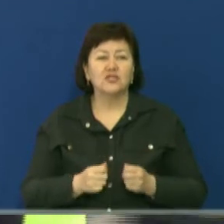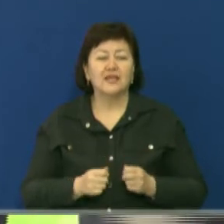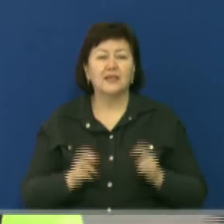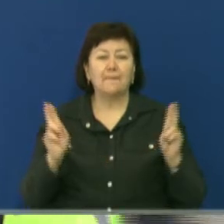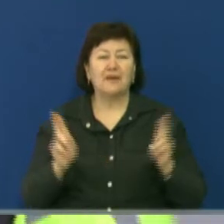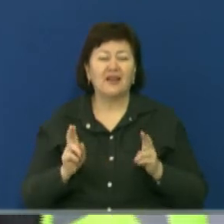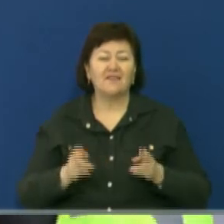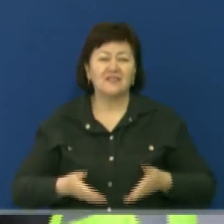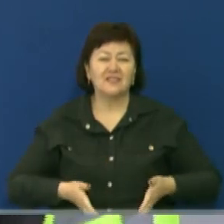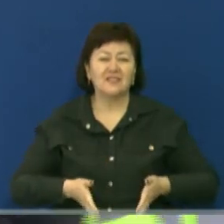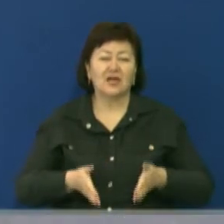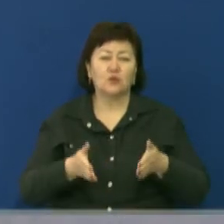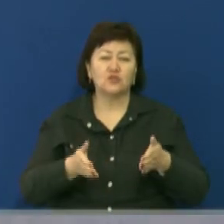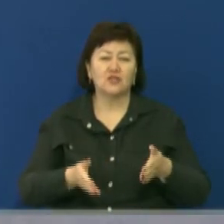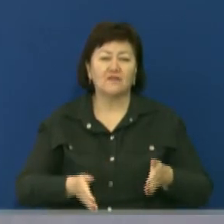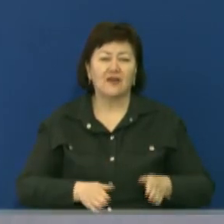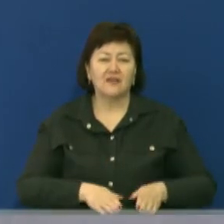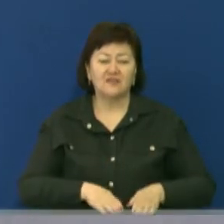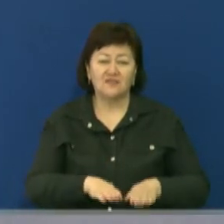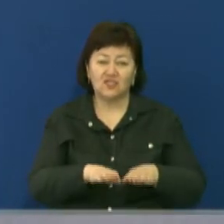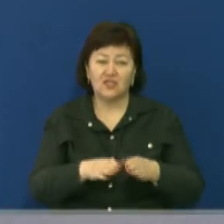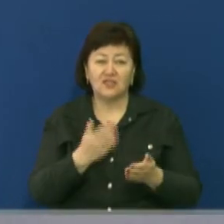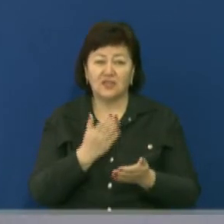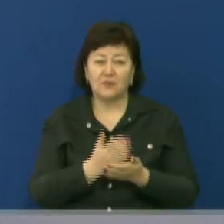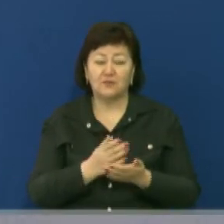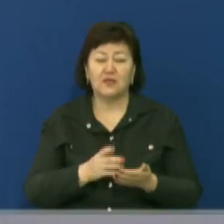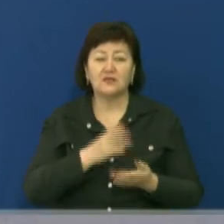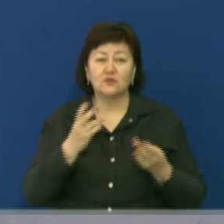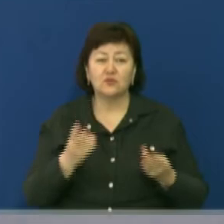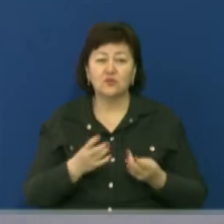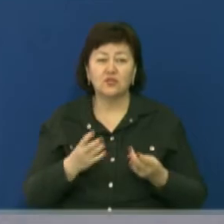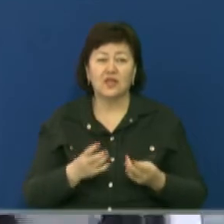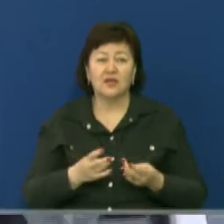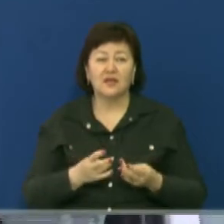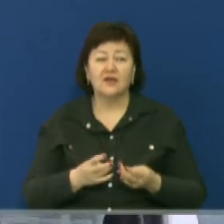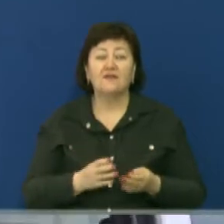жұмыстар алдағы уақытта да үздіксіз жүргізілетін болады дейді жол сақшылары.